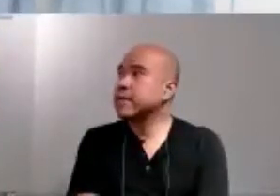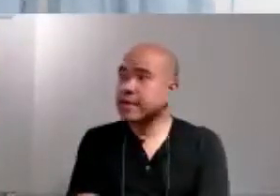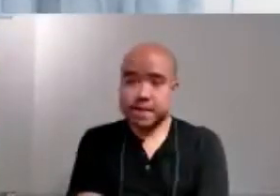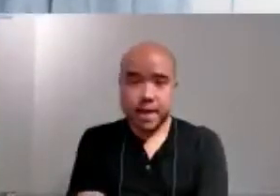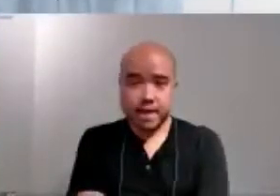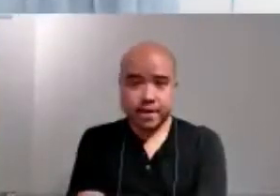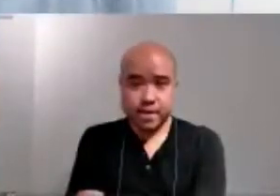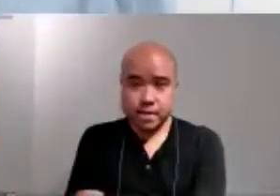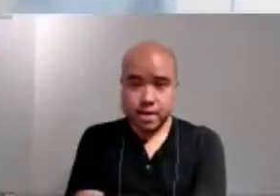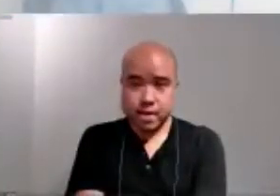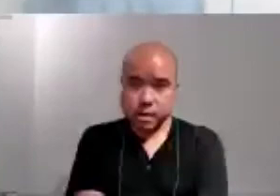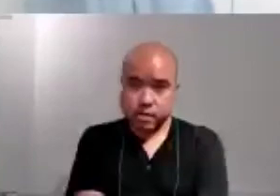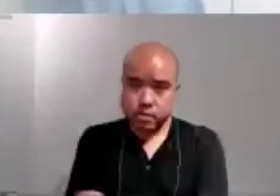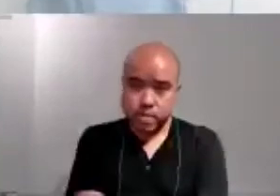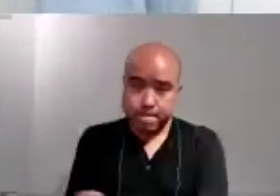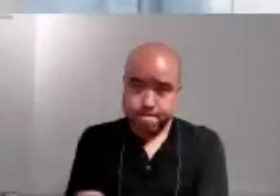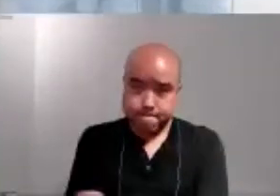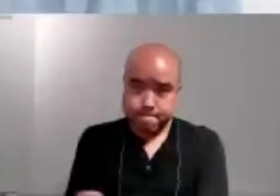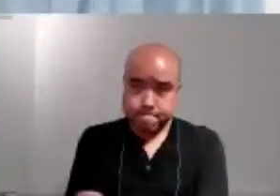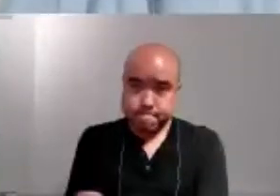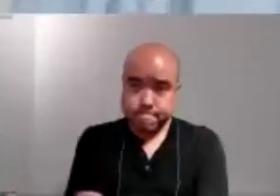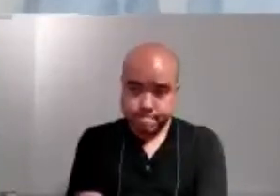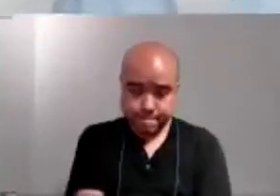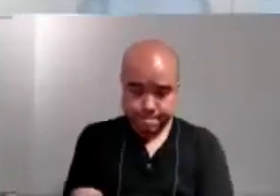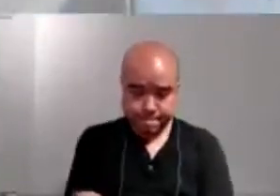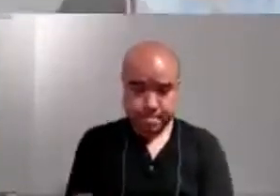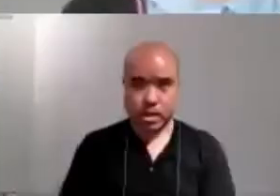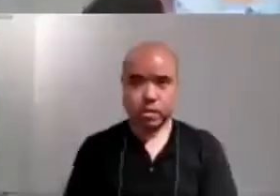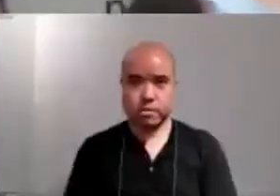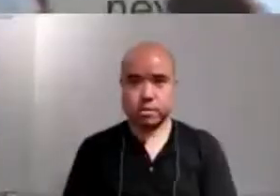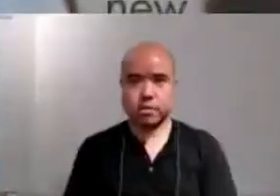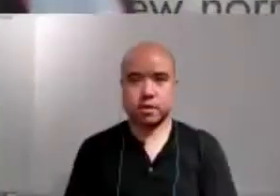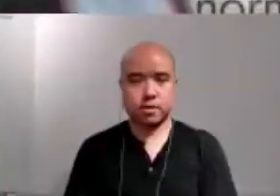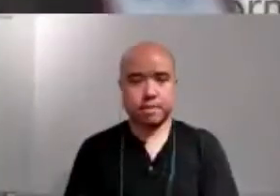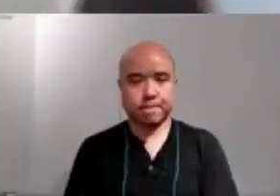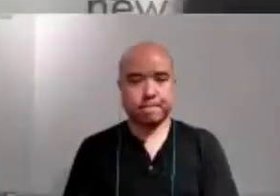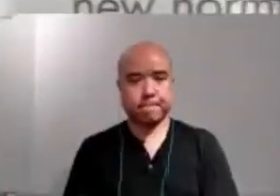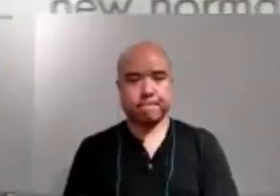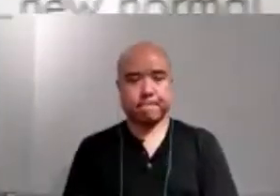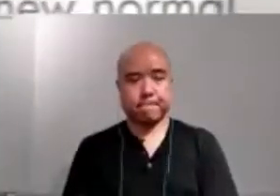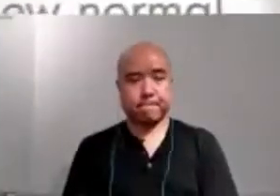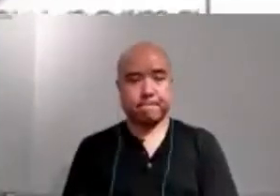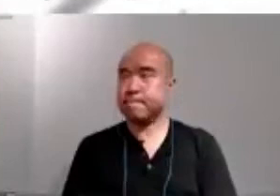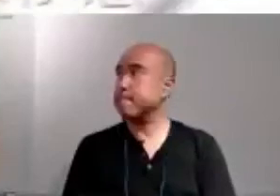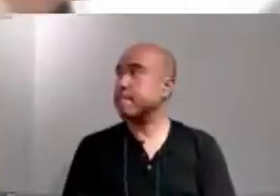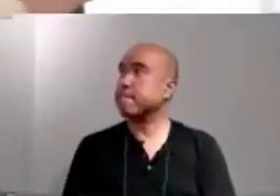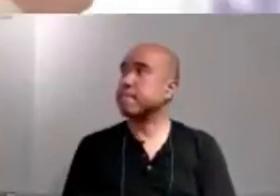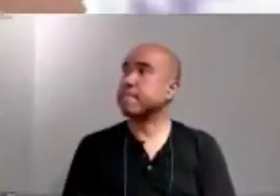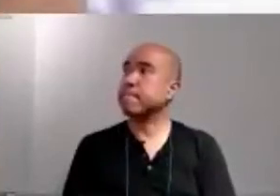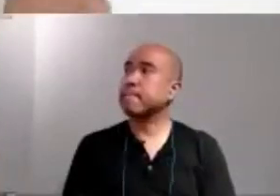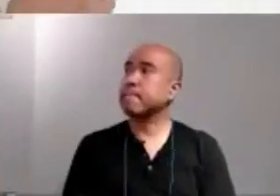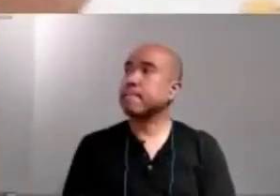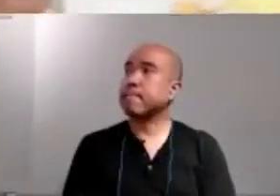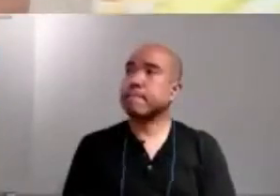，OK， 好，唔該曬你哋。係好，可以去旁邊坐一坐。好啦，今日